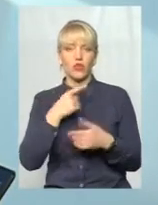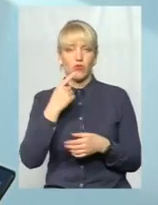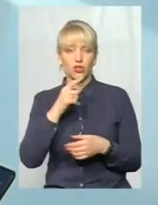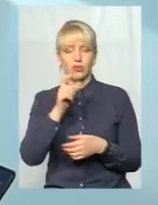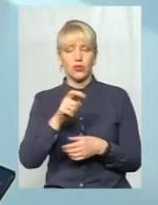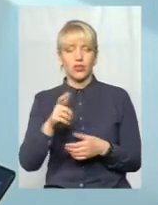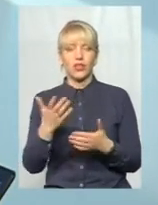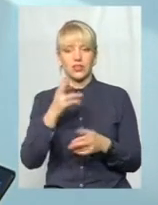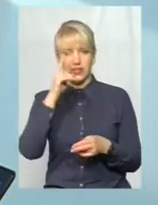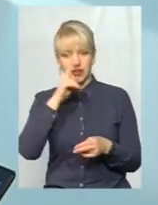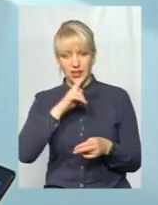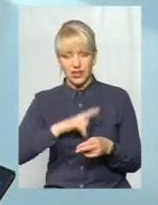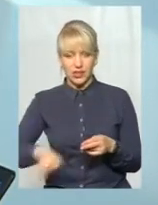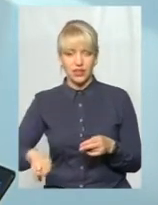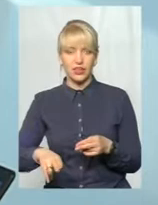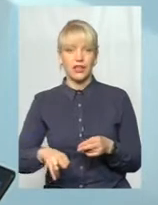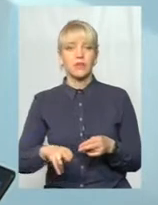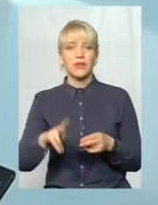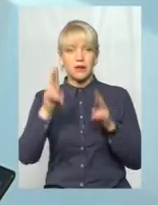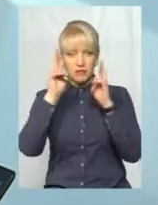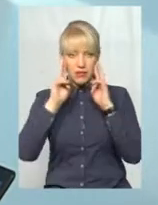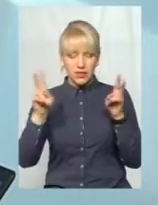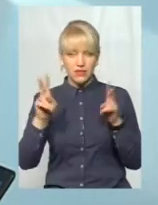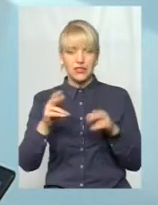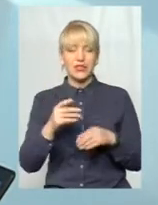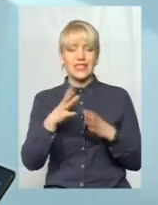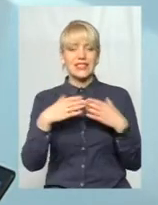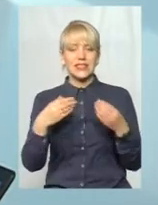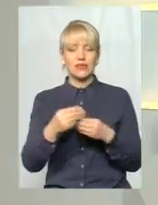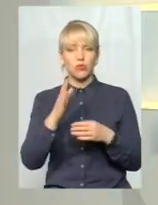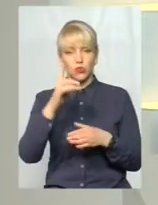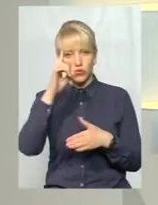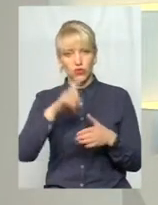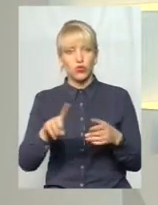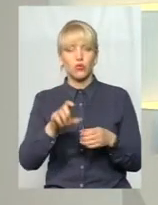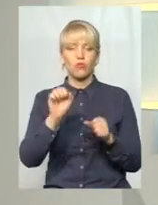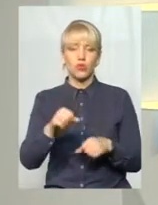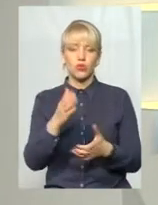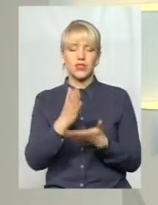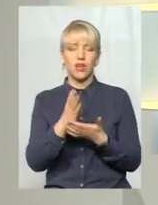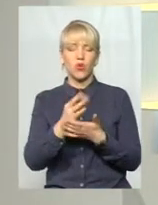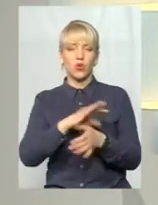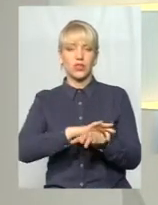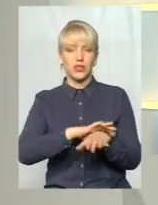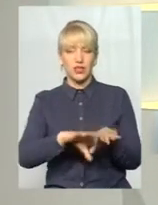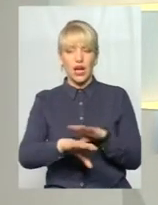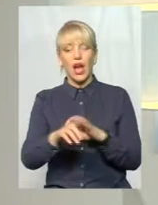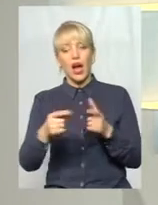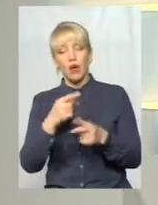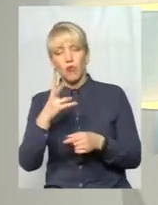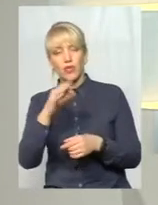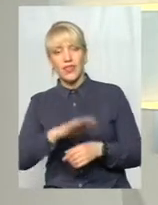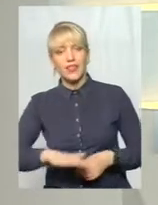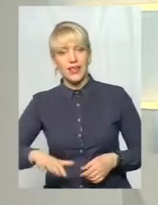зникли безвісті, ми до кінця будемо вірити, і сім'ї будуть вірити, що вони можуть знаходитися або на території Донецько-Луганська.